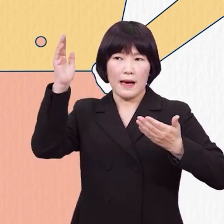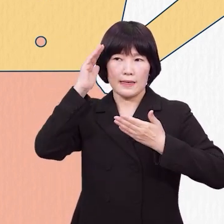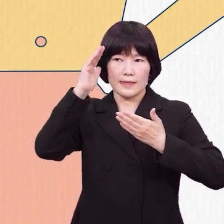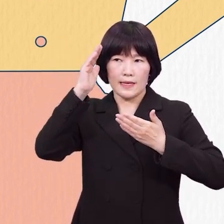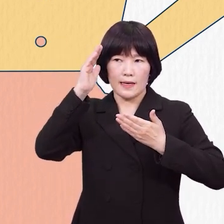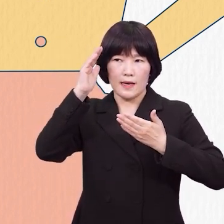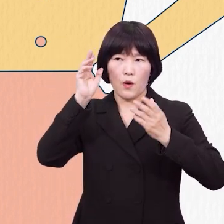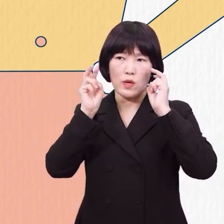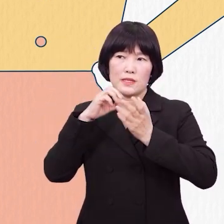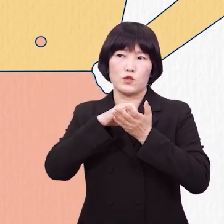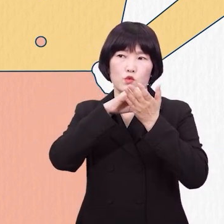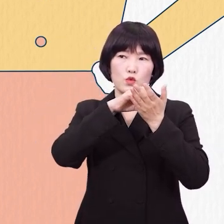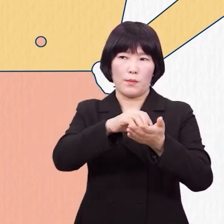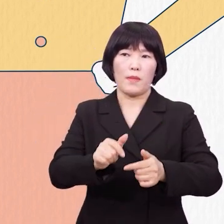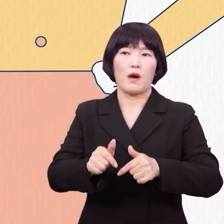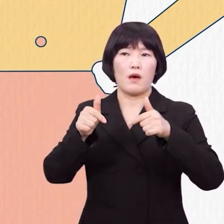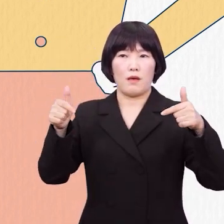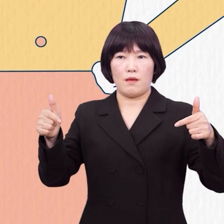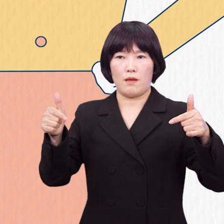취업률을 향상시키고